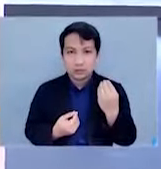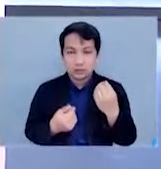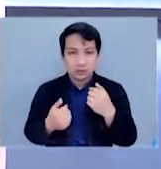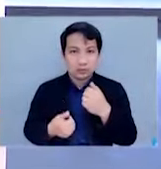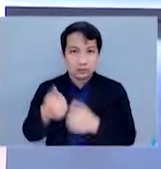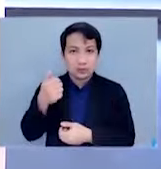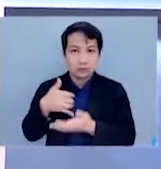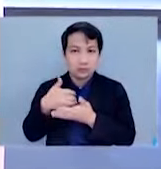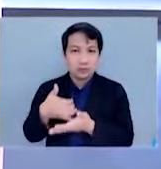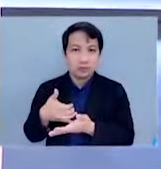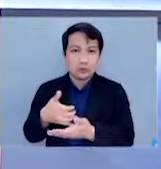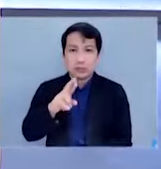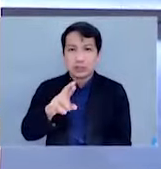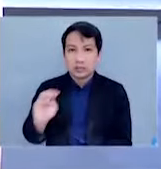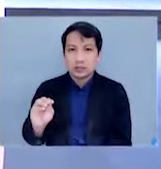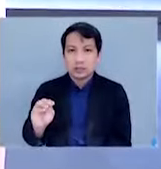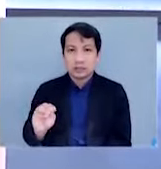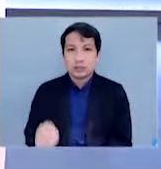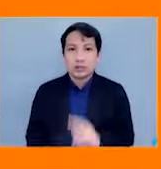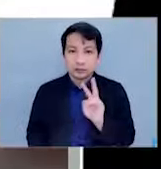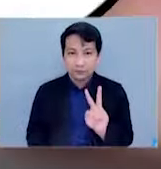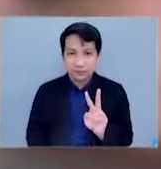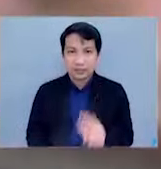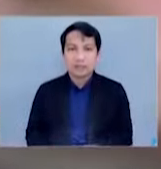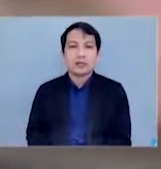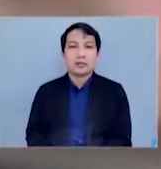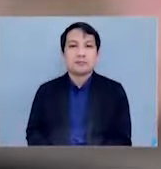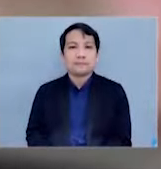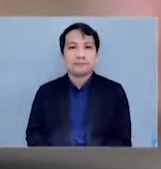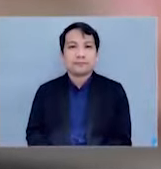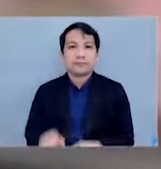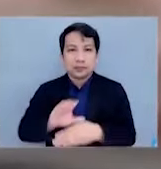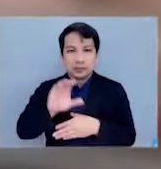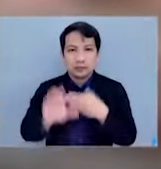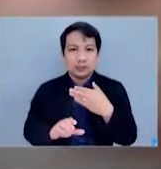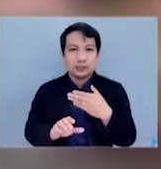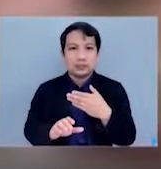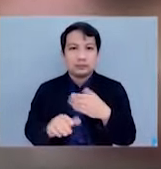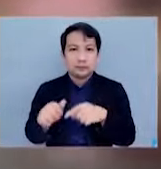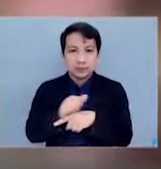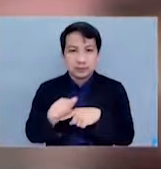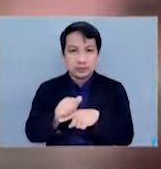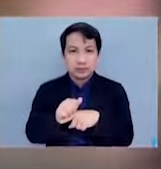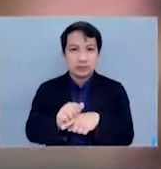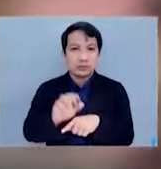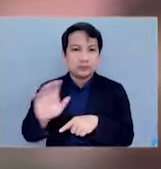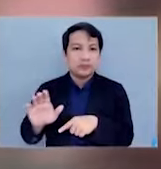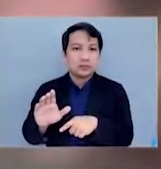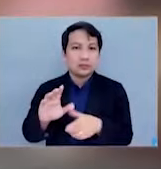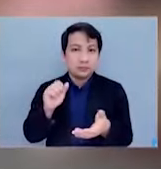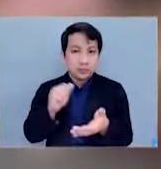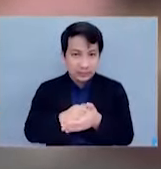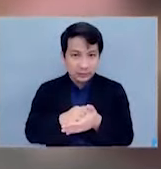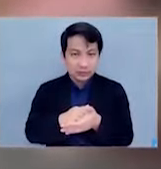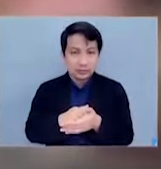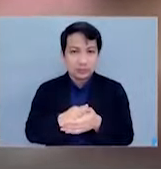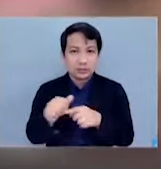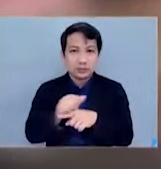boys na sina RM at V. Nakumpleto na kasi nila ang initial na training sa kanilang pagpasok sa